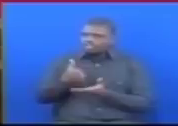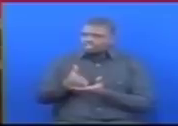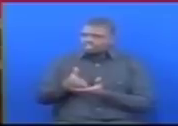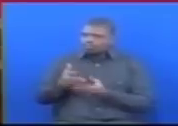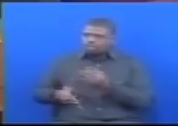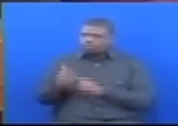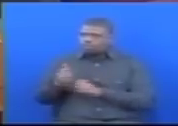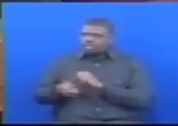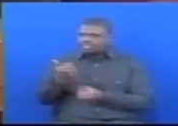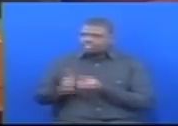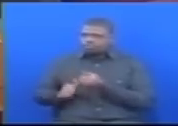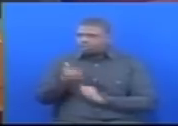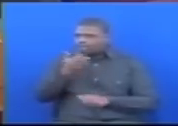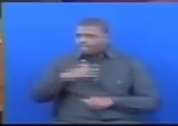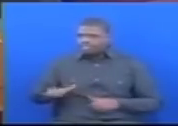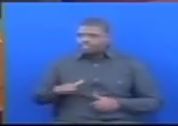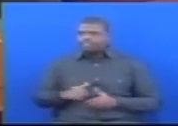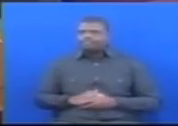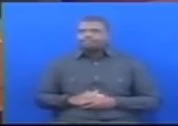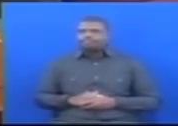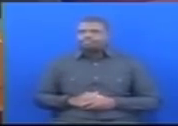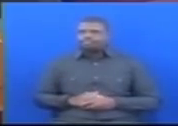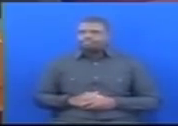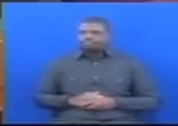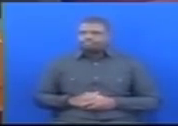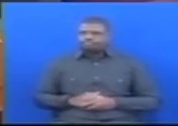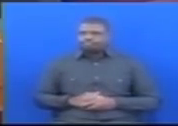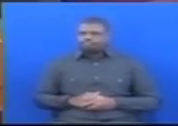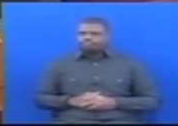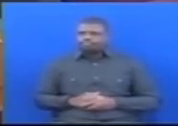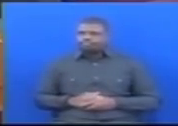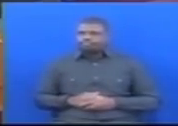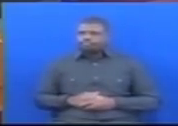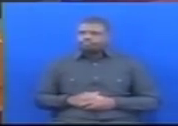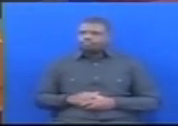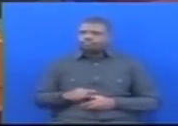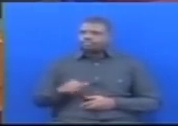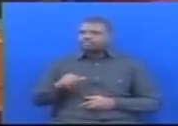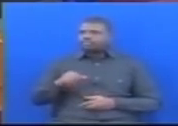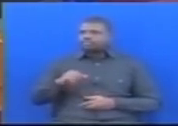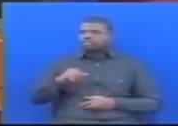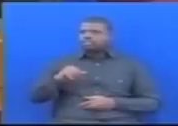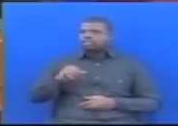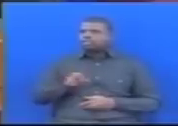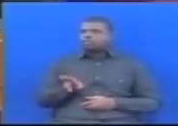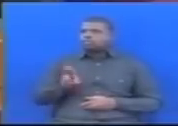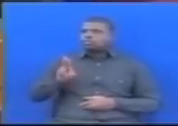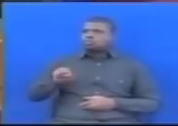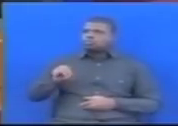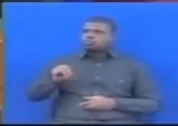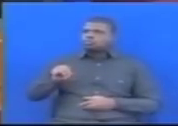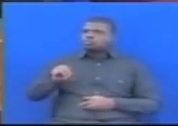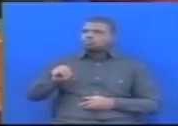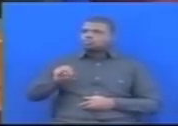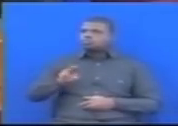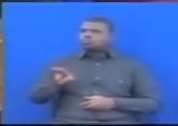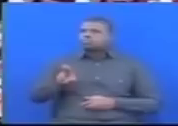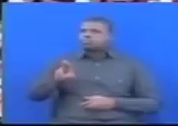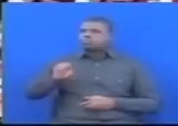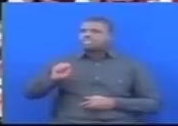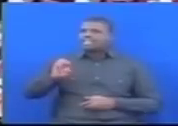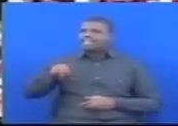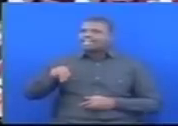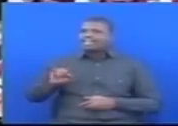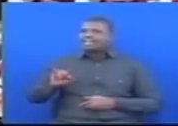mwana mama ndoo kichwani. Mheshimiwa Mbunge wa Nyang'wale, Mheshimiwa Hussein Nasr Omar, nimekuona. Asante